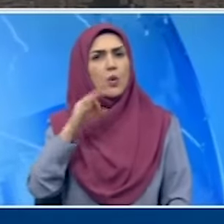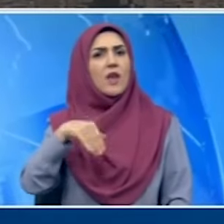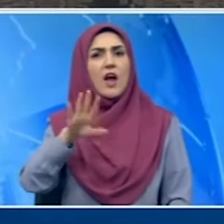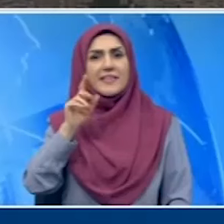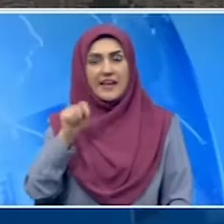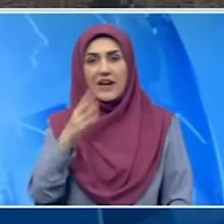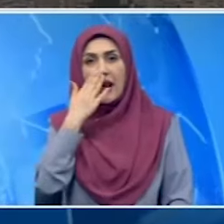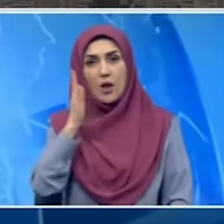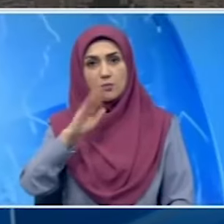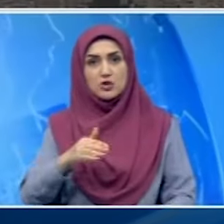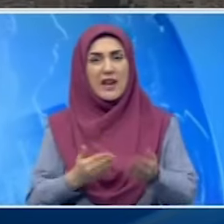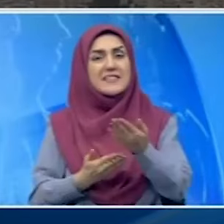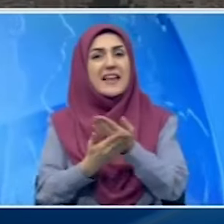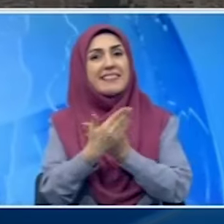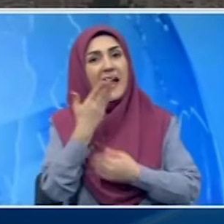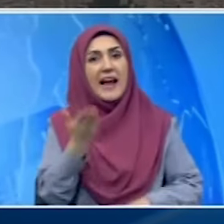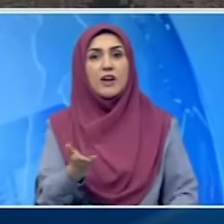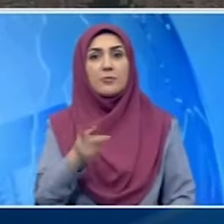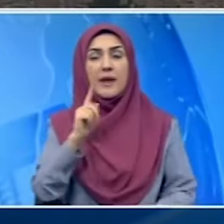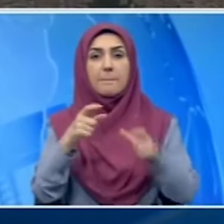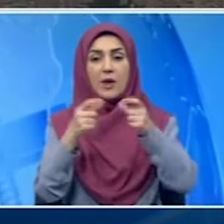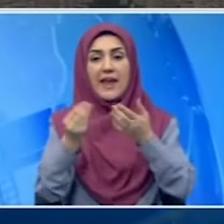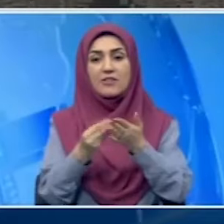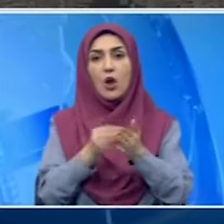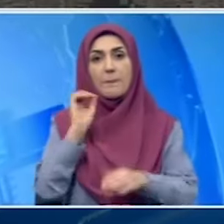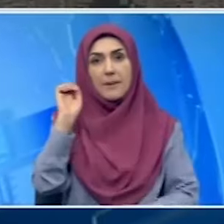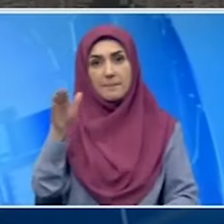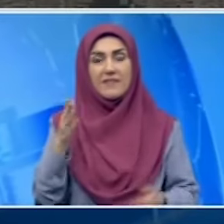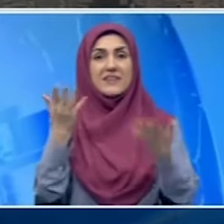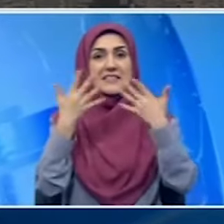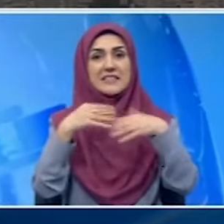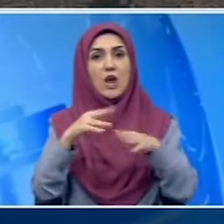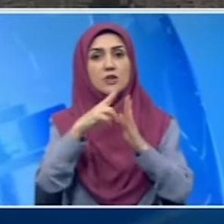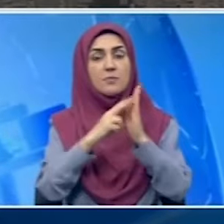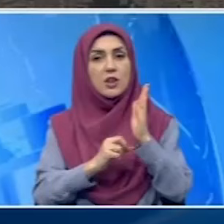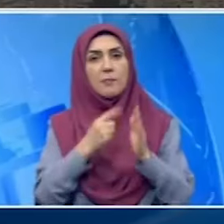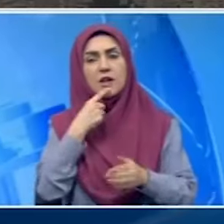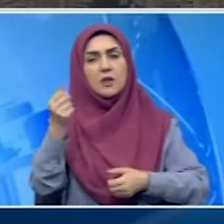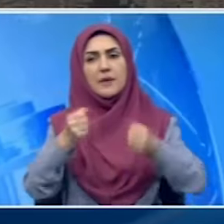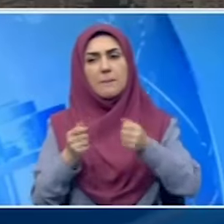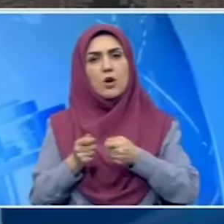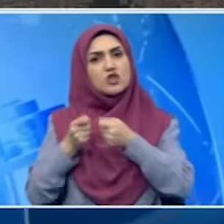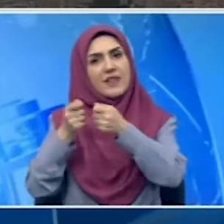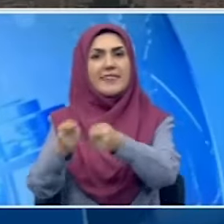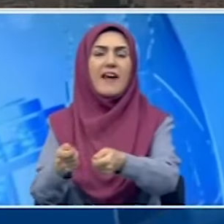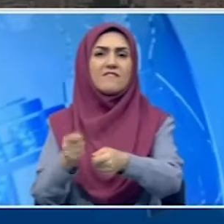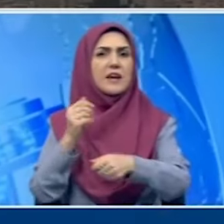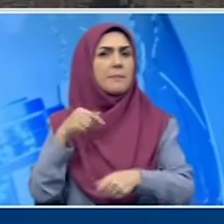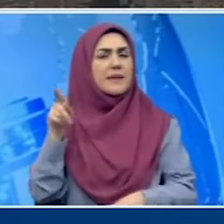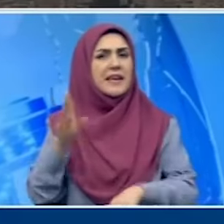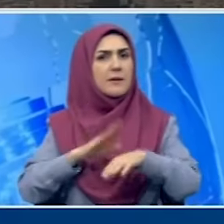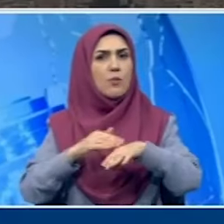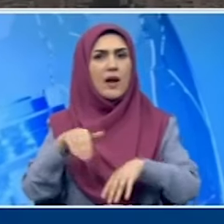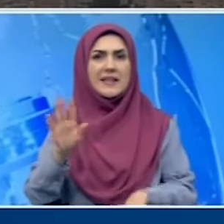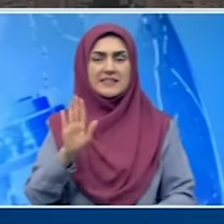درباره این مشکل میگوید اطلاعات اولیه افراد رو حالا یا فامیل یا همسایه یا شرکت قبلی دسترسی دارن،